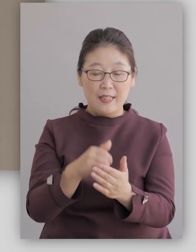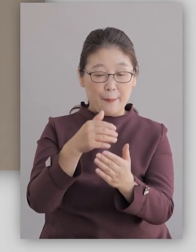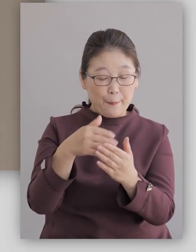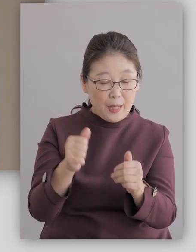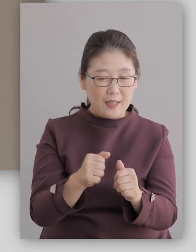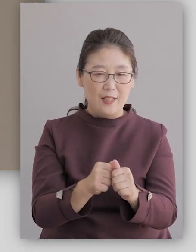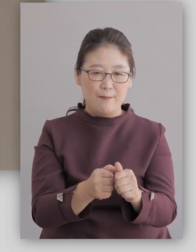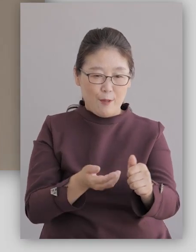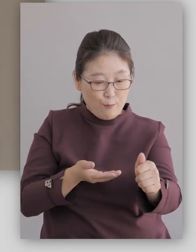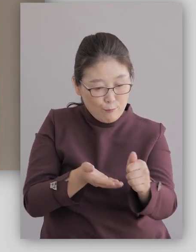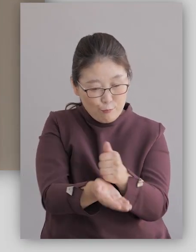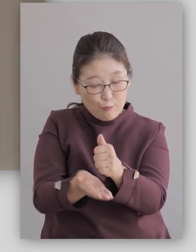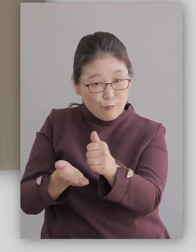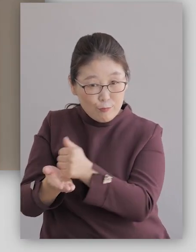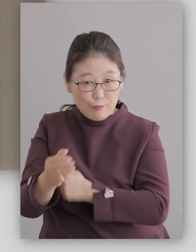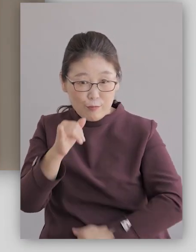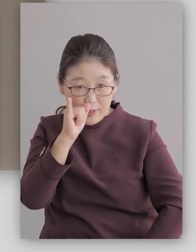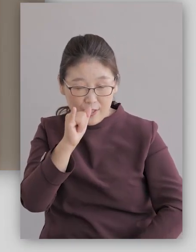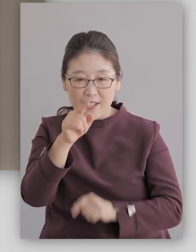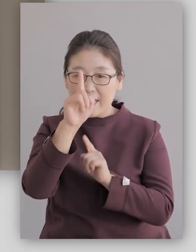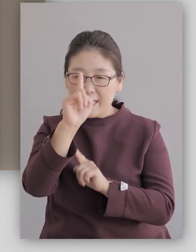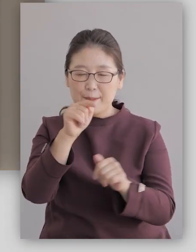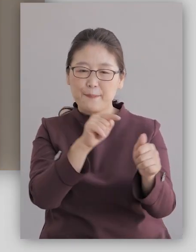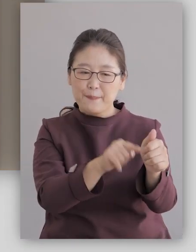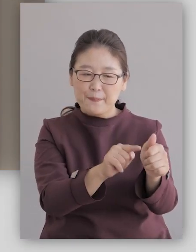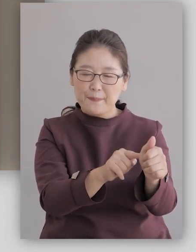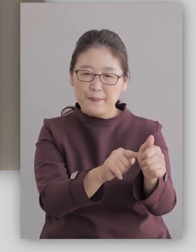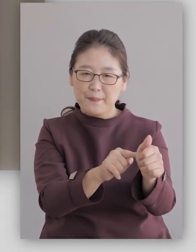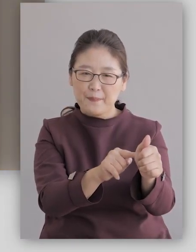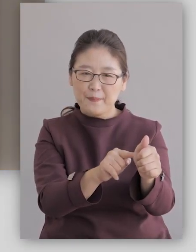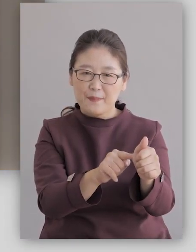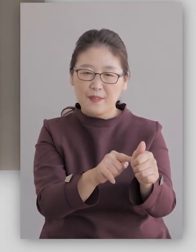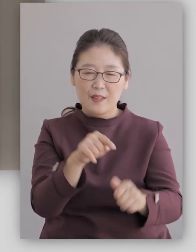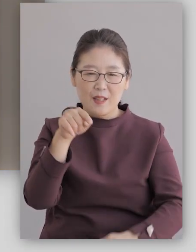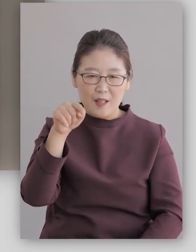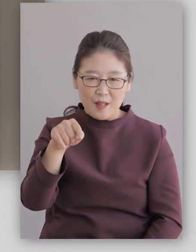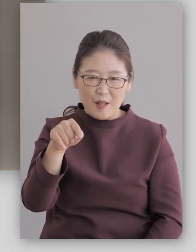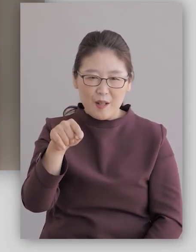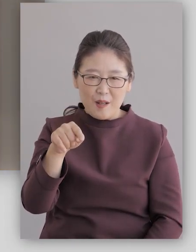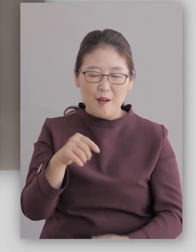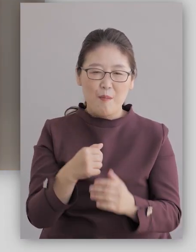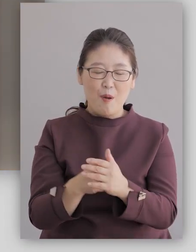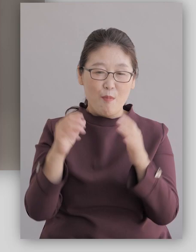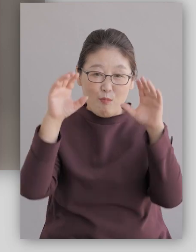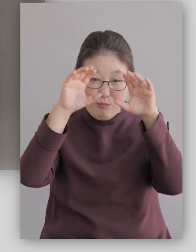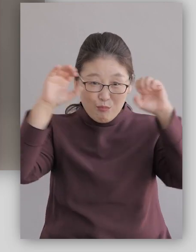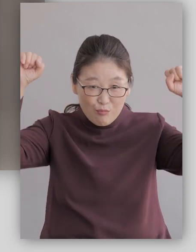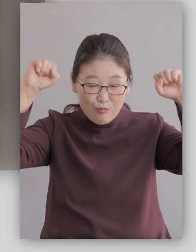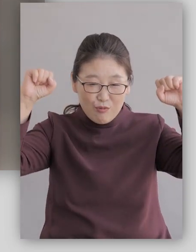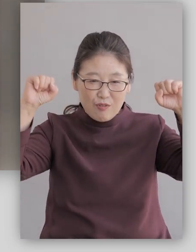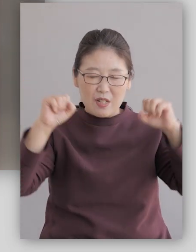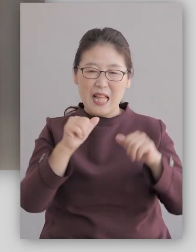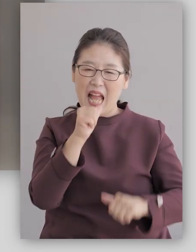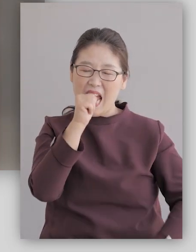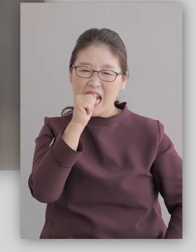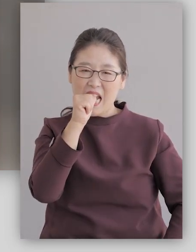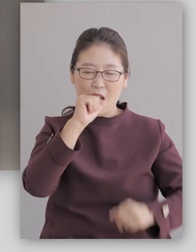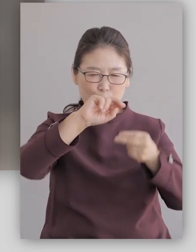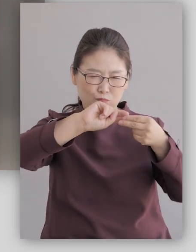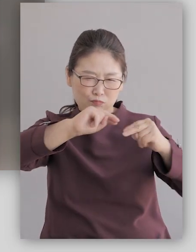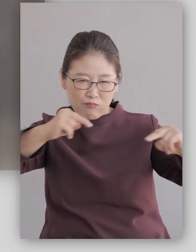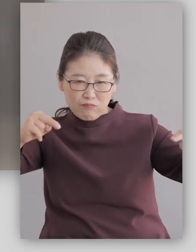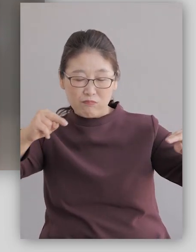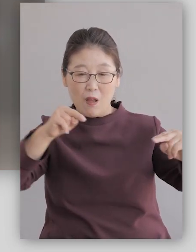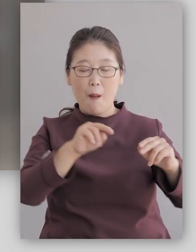하도록 하였었는데요. 이승택 작가님은 철조망과 이게 뿔의 형식을 통해서 분단과 그